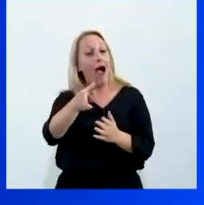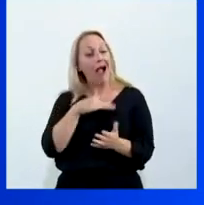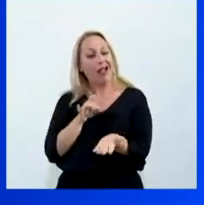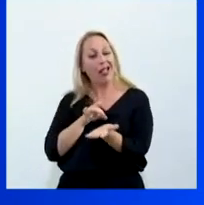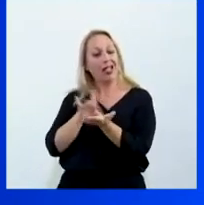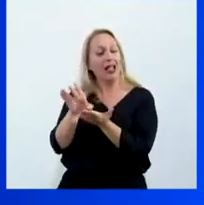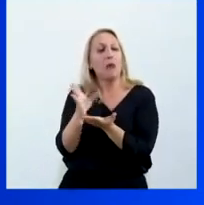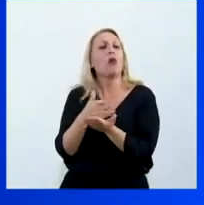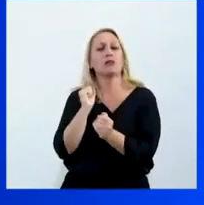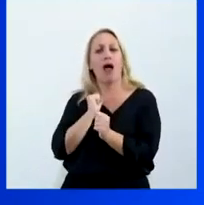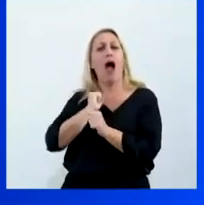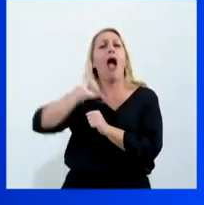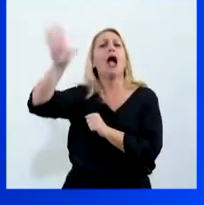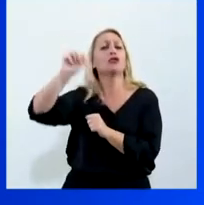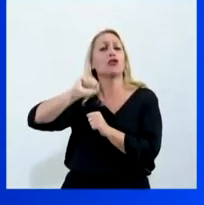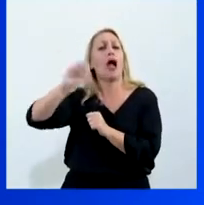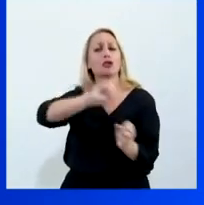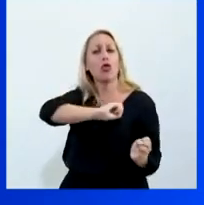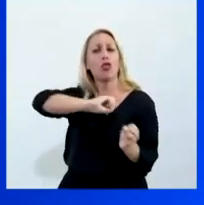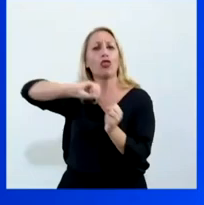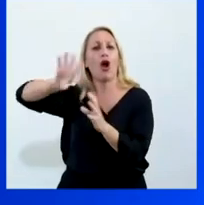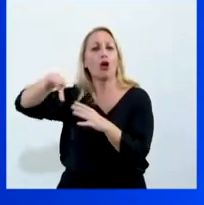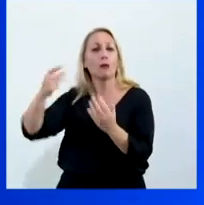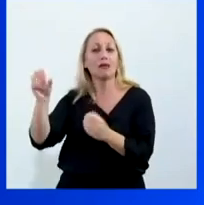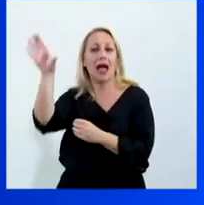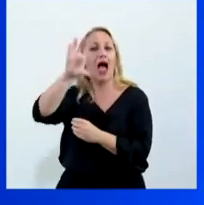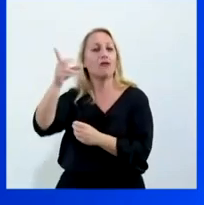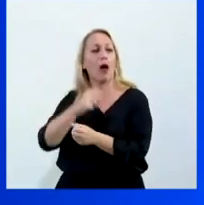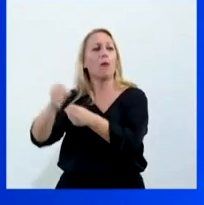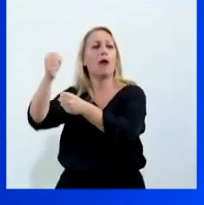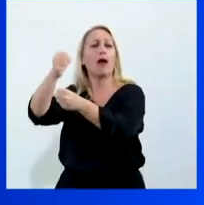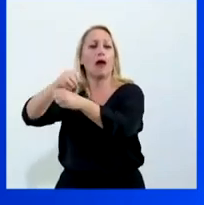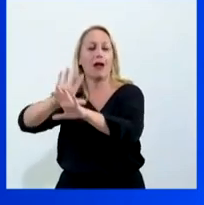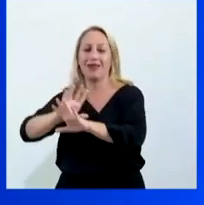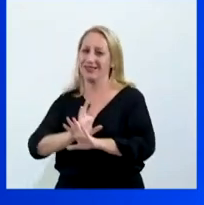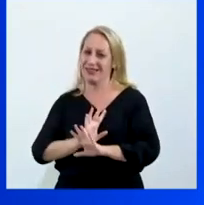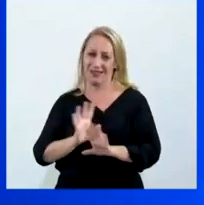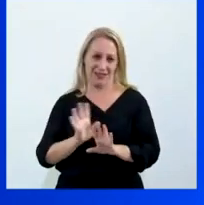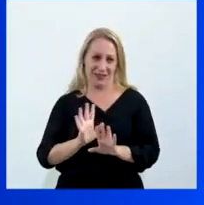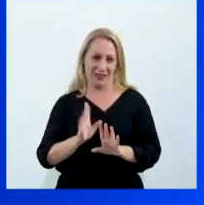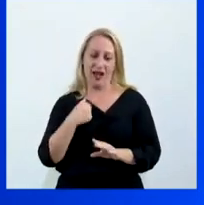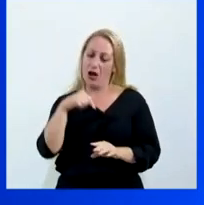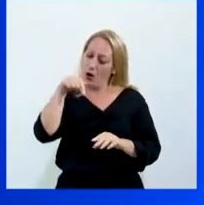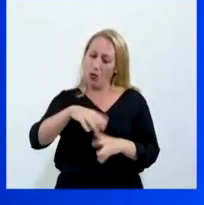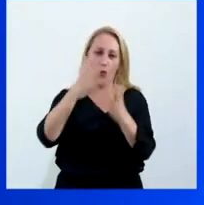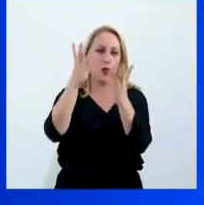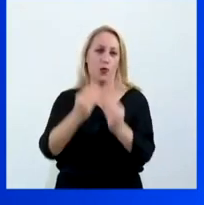ξεφορτωθούν στέλνοντάς με σε κάποια ευρωπαϊκή θέση. Δεν έχω καμία πρόθεση να πάω πουθενά.